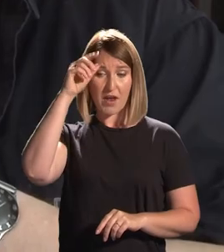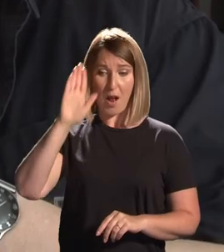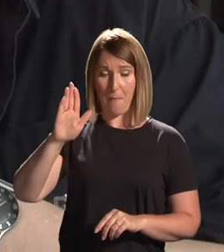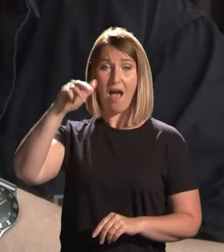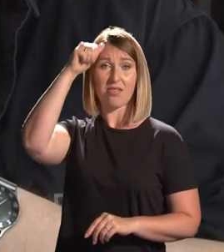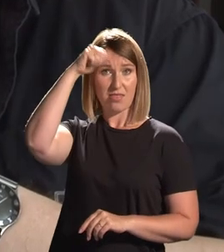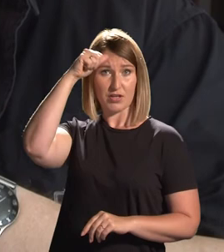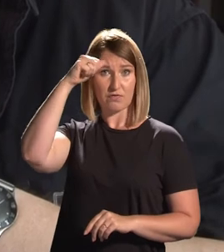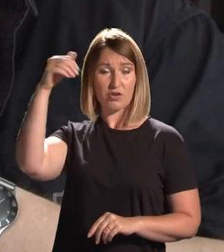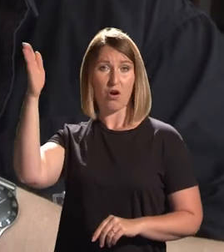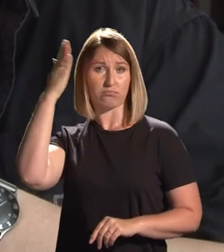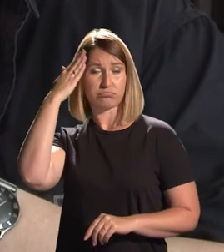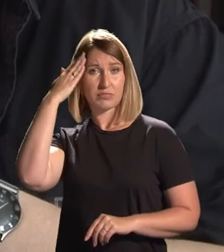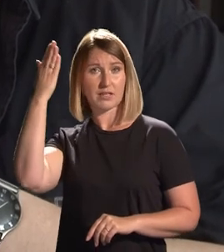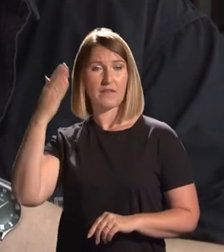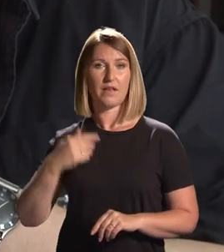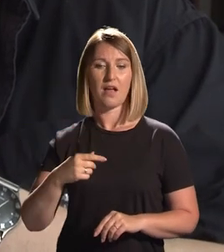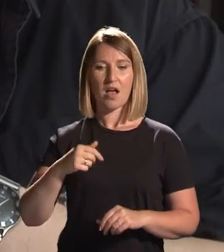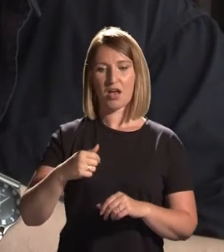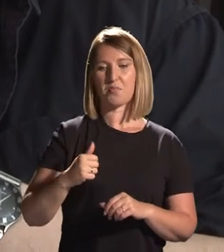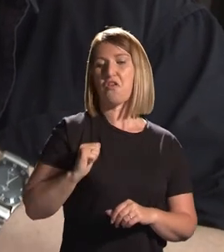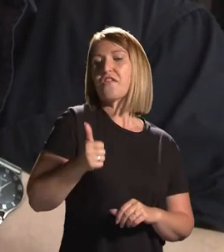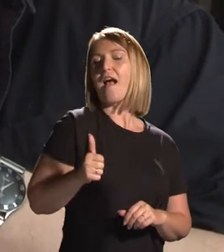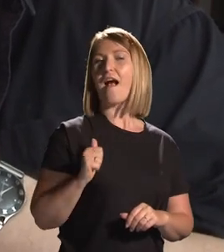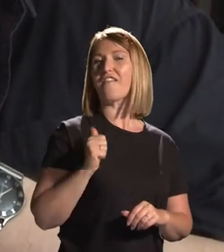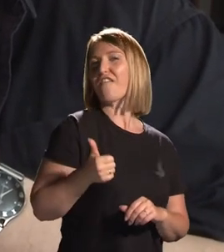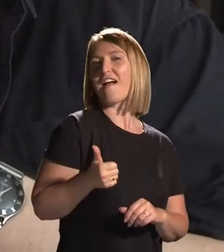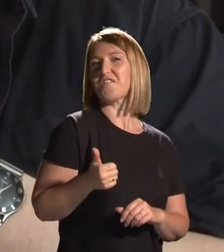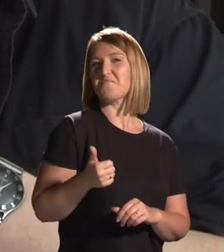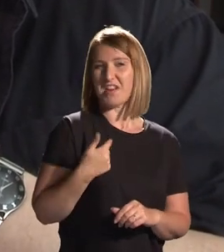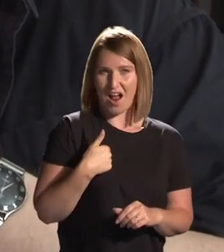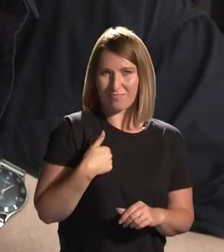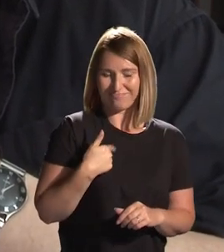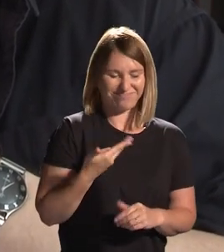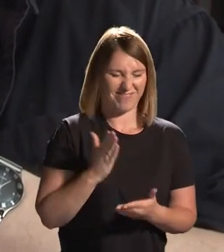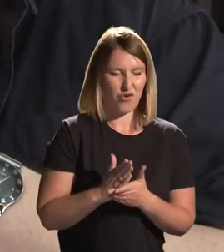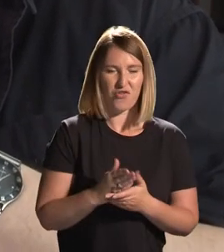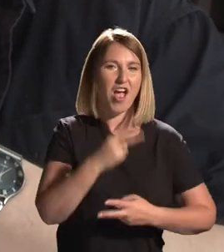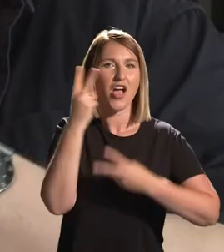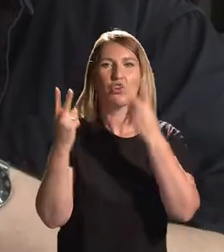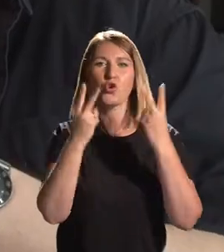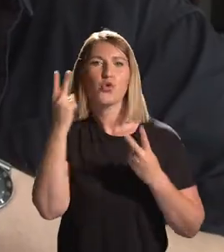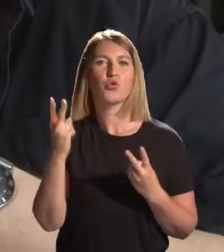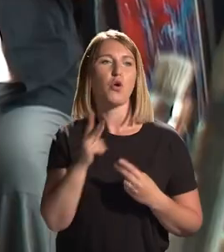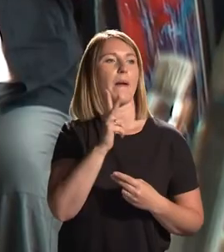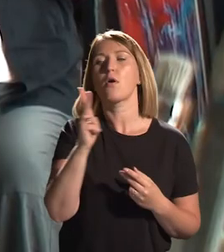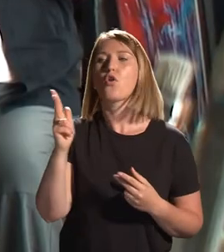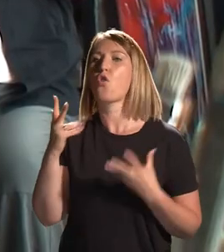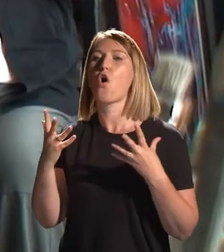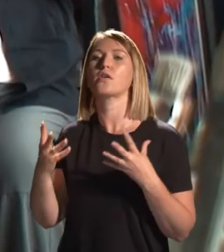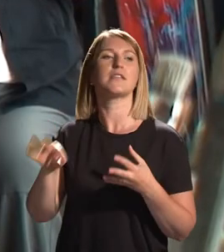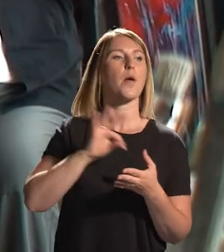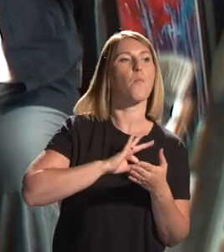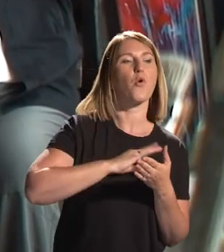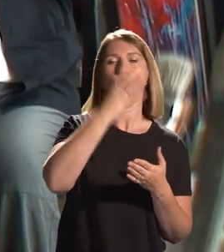znanym. No się teraz będę chwalił. I także ja nie szukam już po prostu odbiorców swoich. Oni